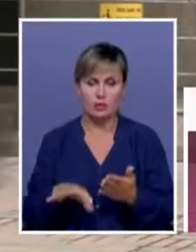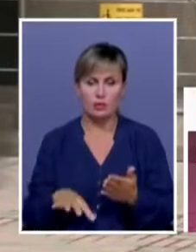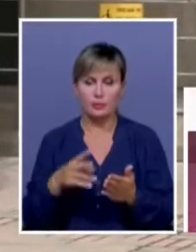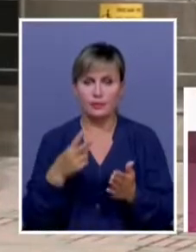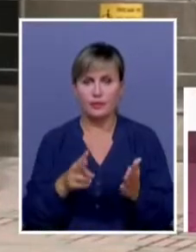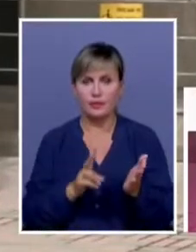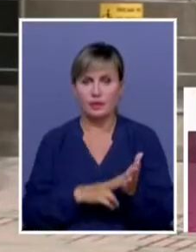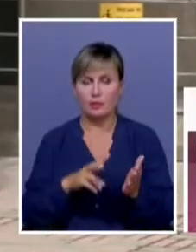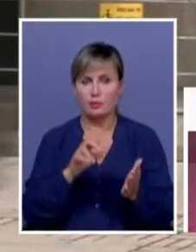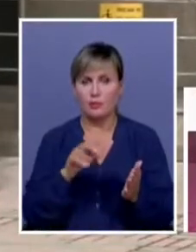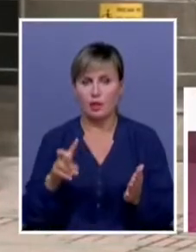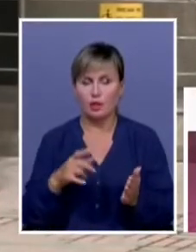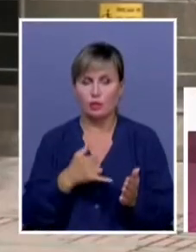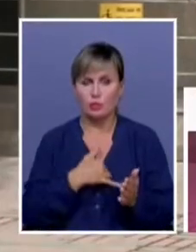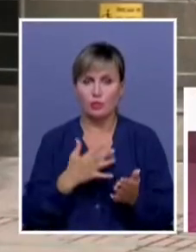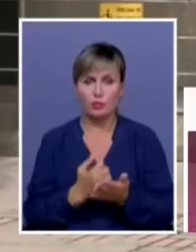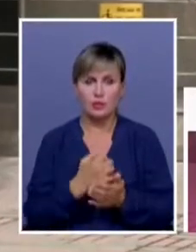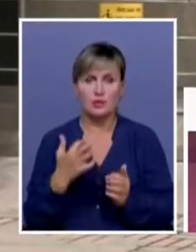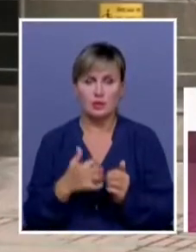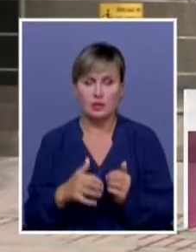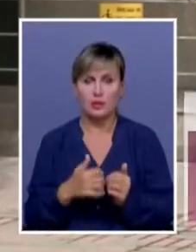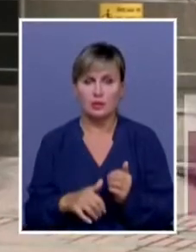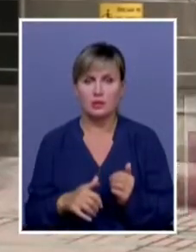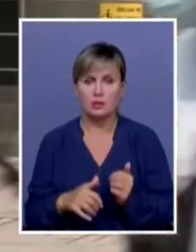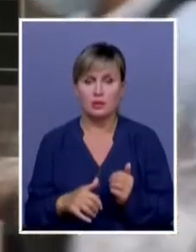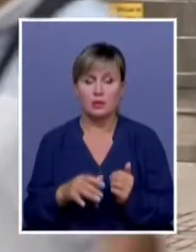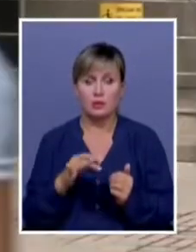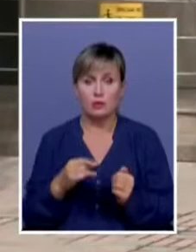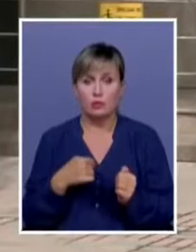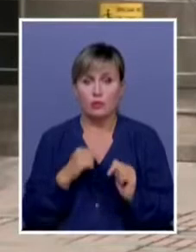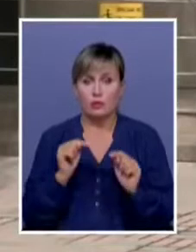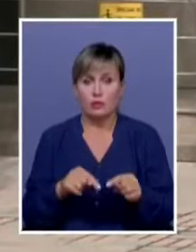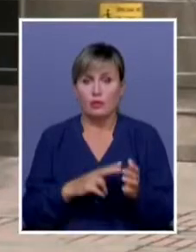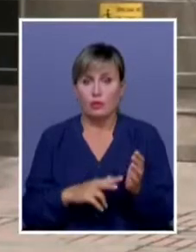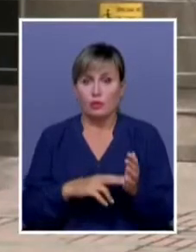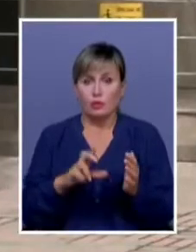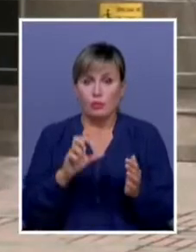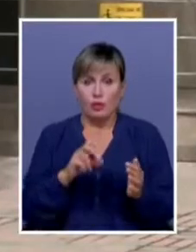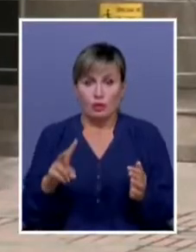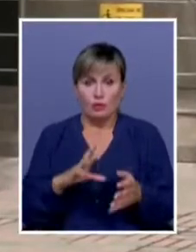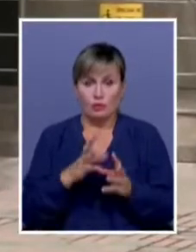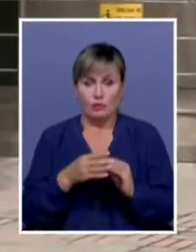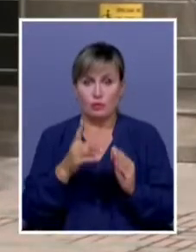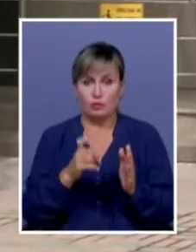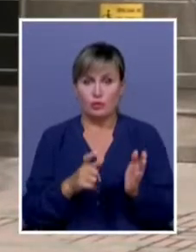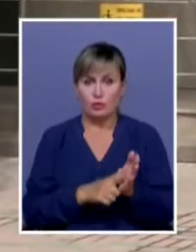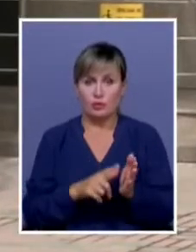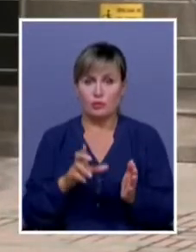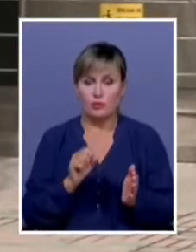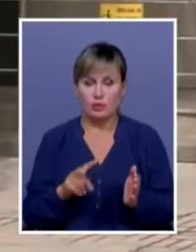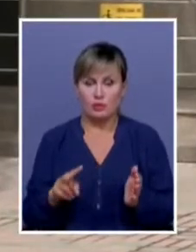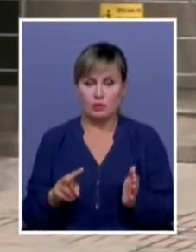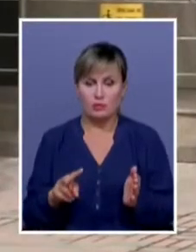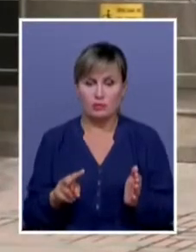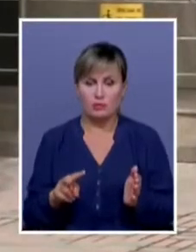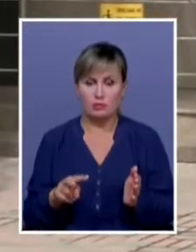27 баллов у меня получилось. Ну, средний балл пойдет. И здесь у меня вступительные 80 баллов получились. Итого 107 баллов. Там, по